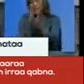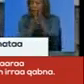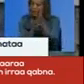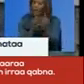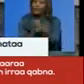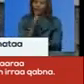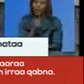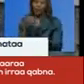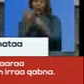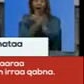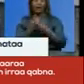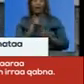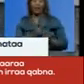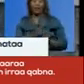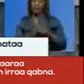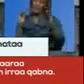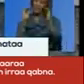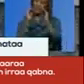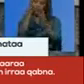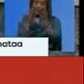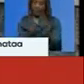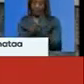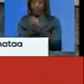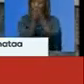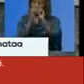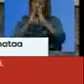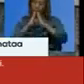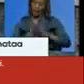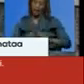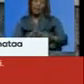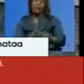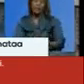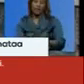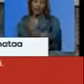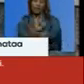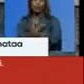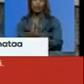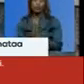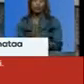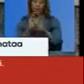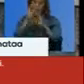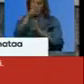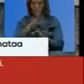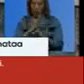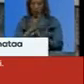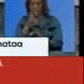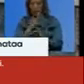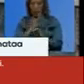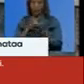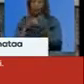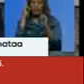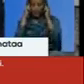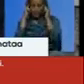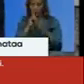ነው ሀገራችን ፍትህ ነጻነትና ሰላም የሰፈነባት ዜጎቿ በሰባዊነት